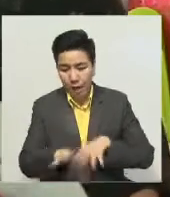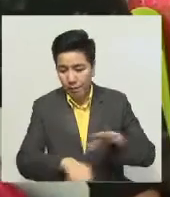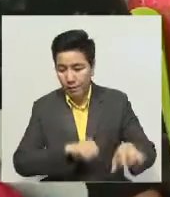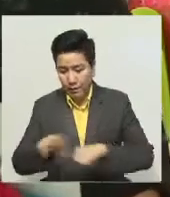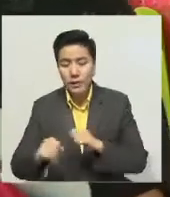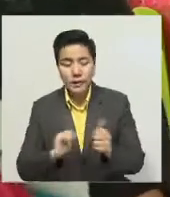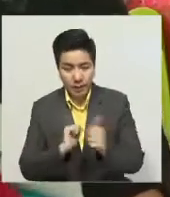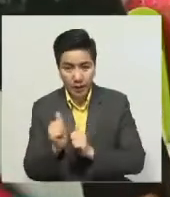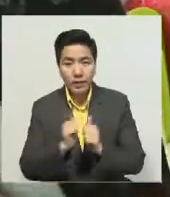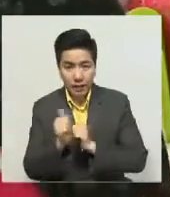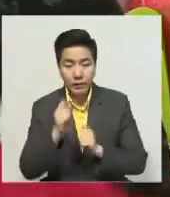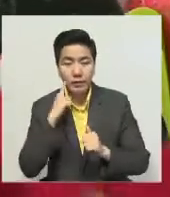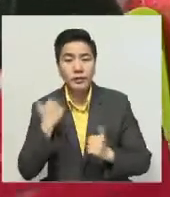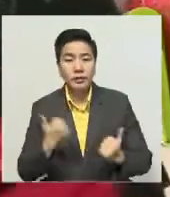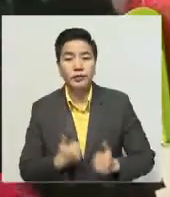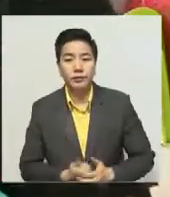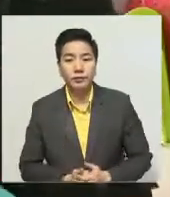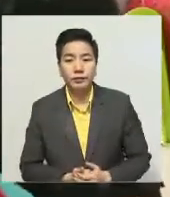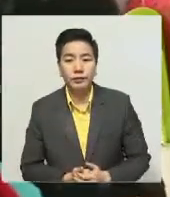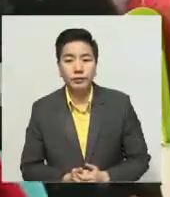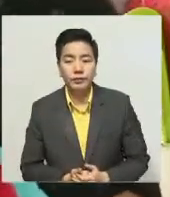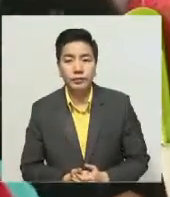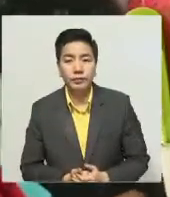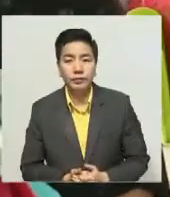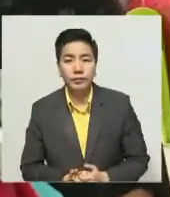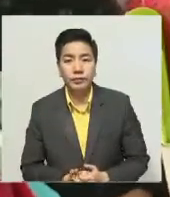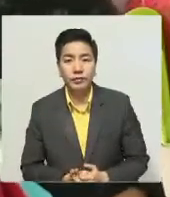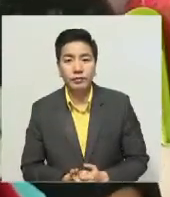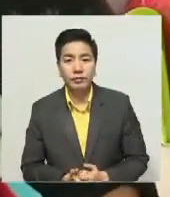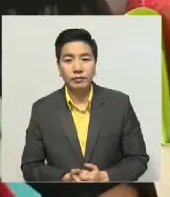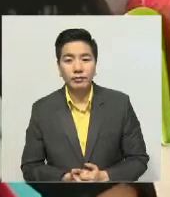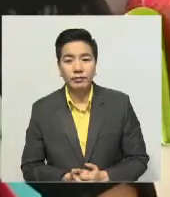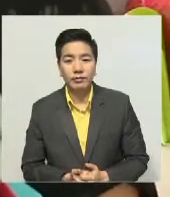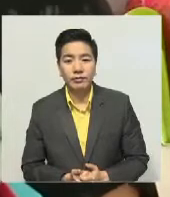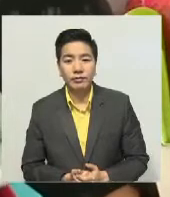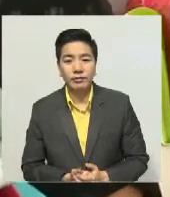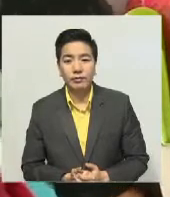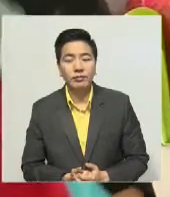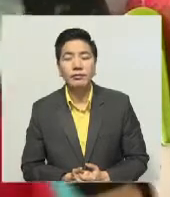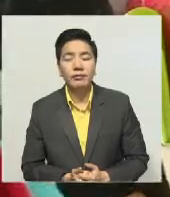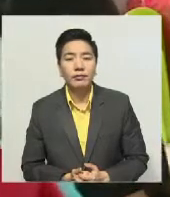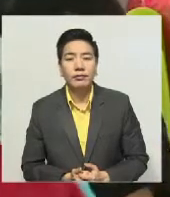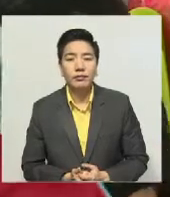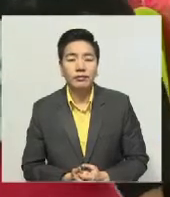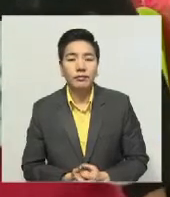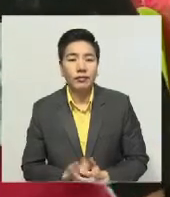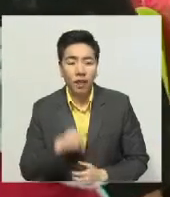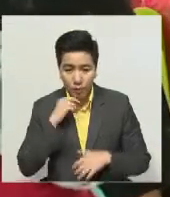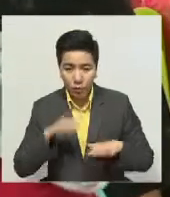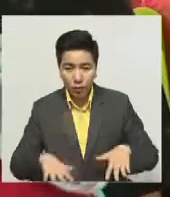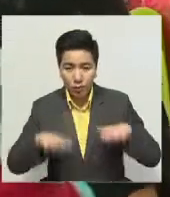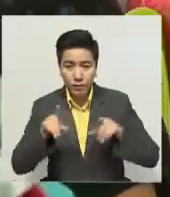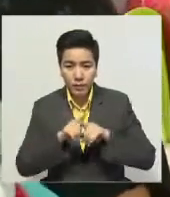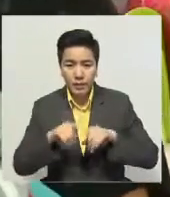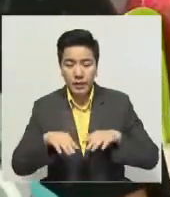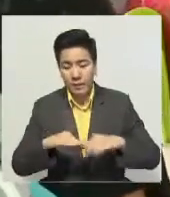อยู่ไม่ค่ะก็ท่วมก็อยู่ระดับนั้น